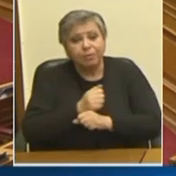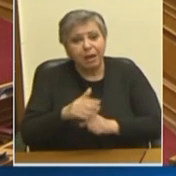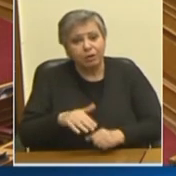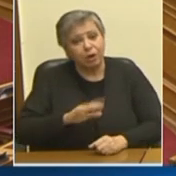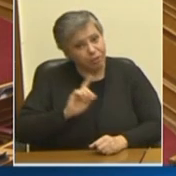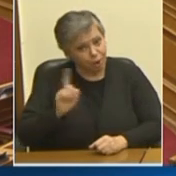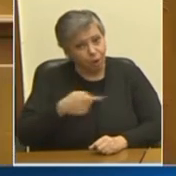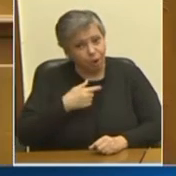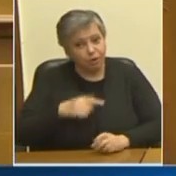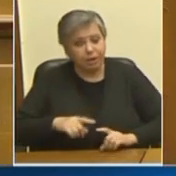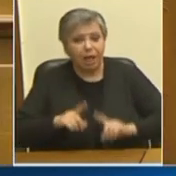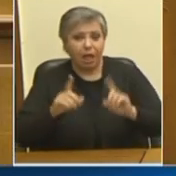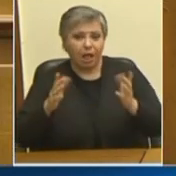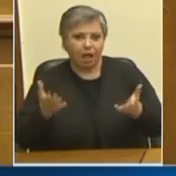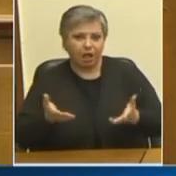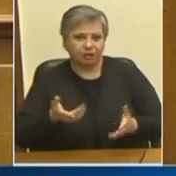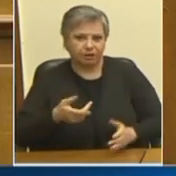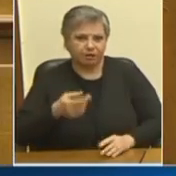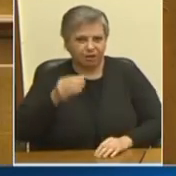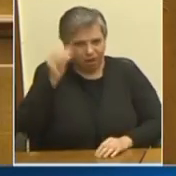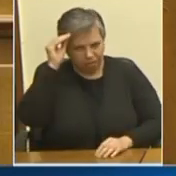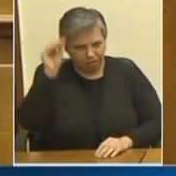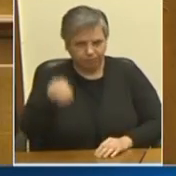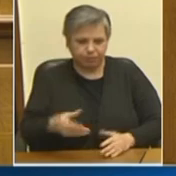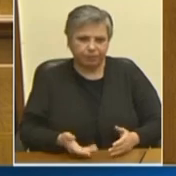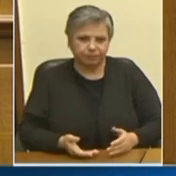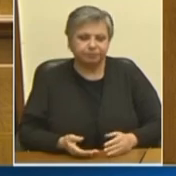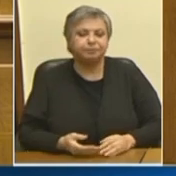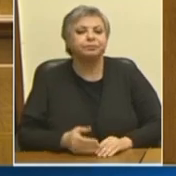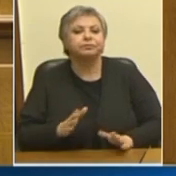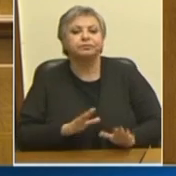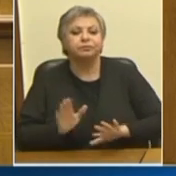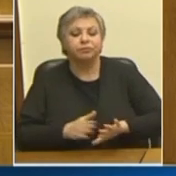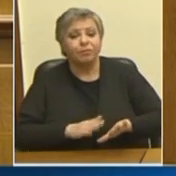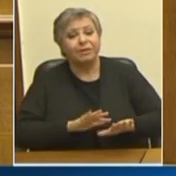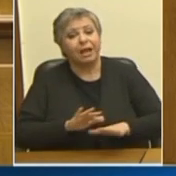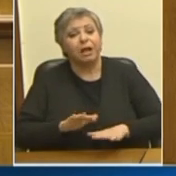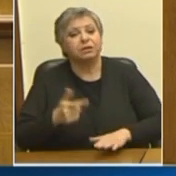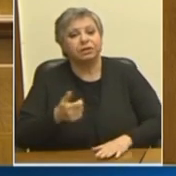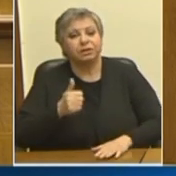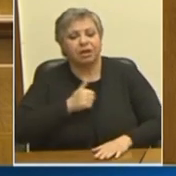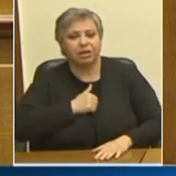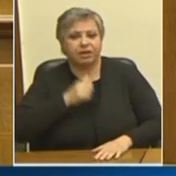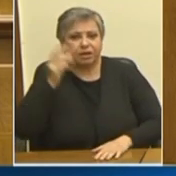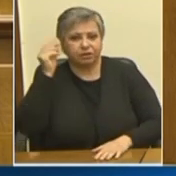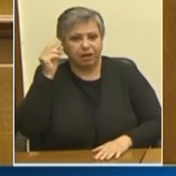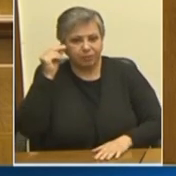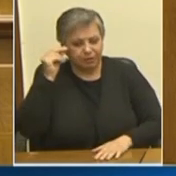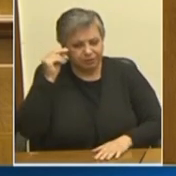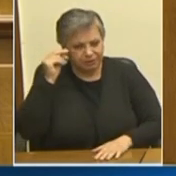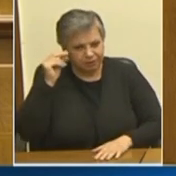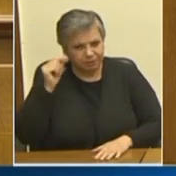Για τα ιδιωτικά πανεπιστήμια, η Ένωση Κεντρών έχει την άποψη ότι δεν πρέπει να γίνουν ακόμη ιδιωτικά